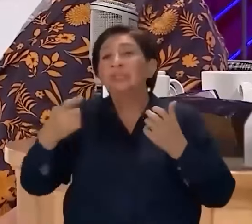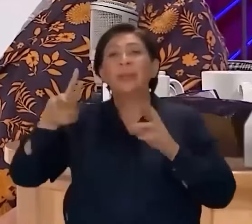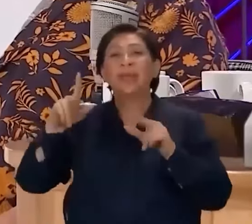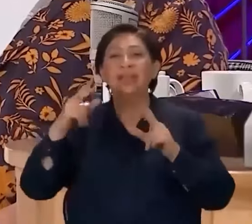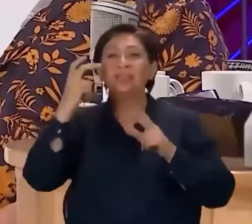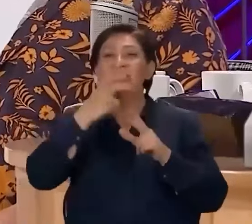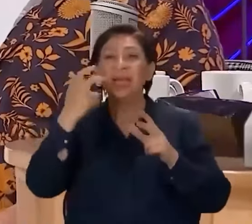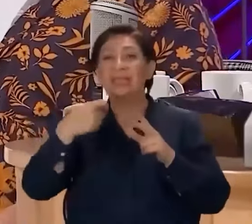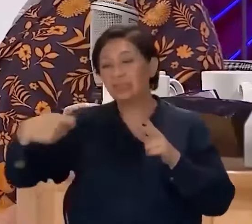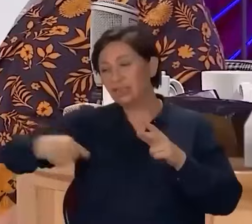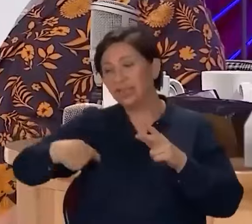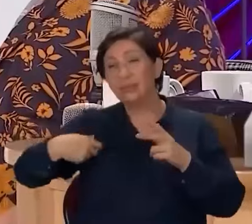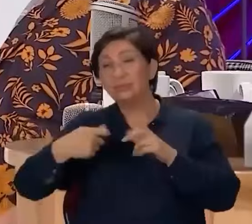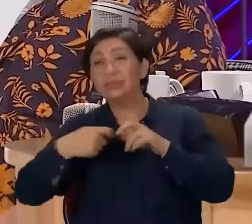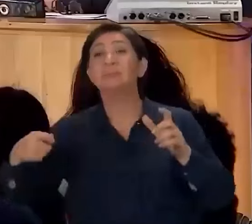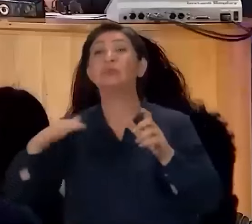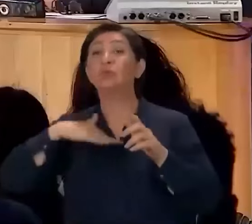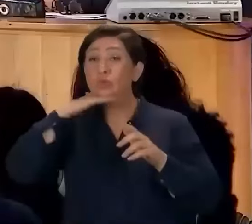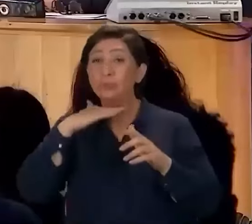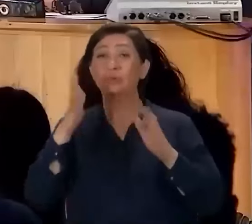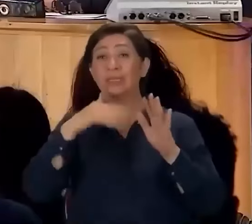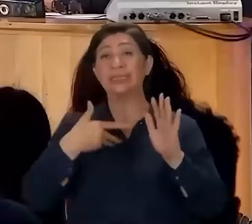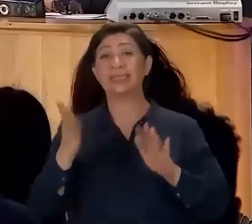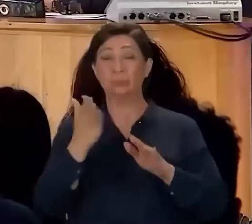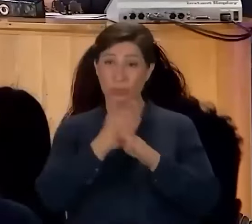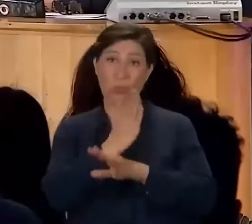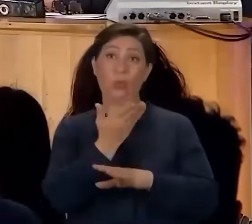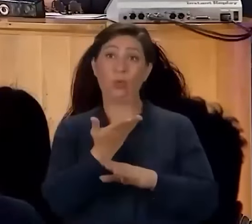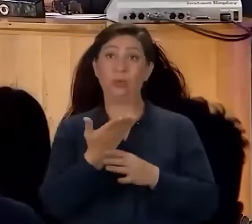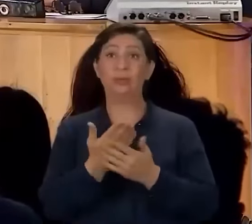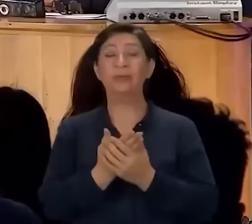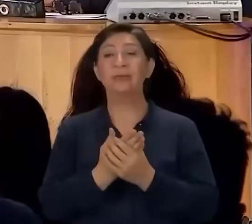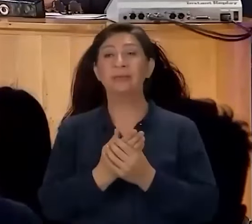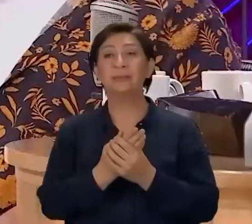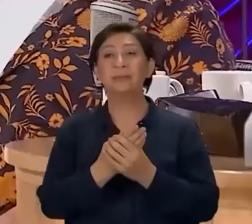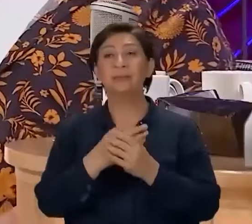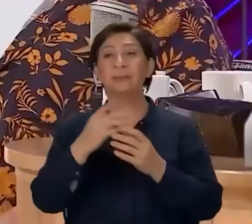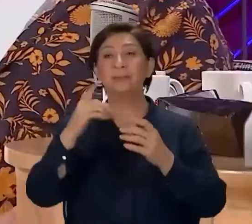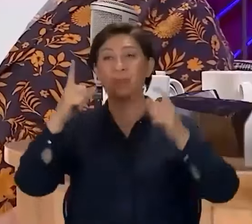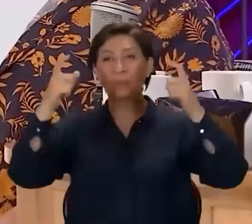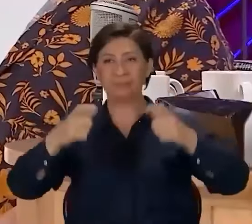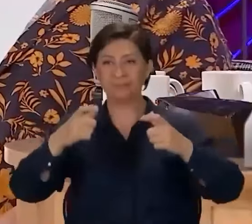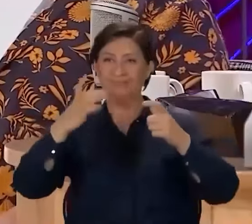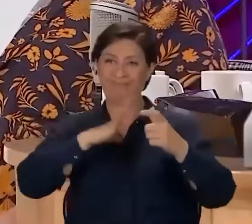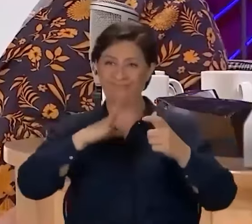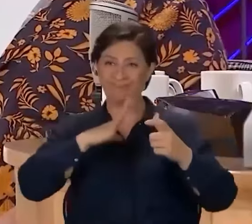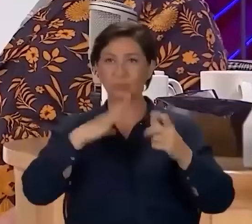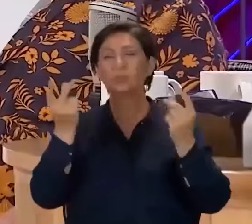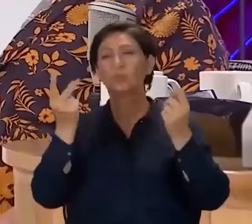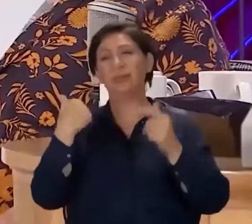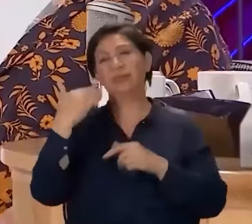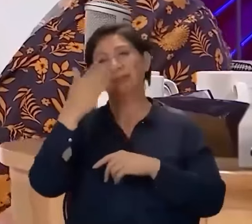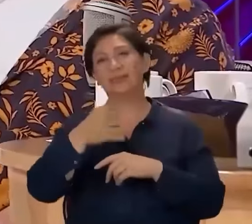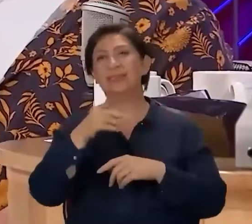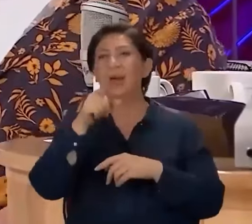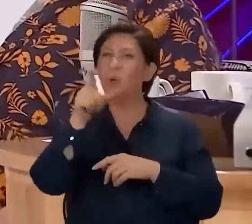o anda. Çekmeyin beni şarjdan. %100 doluyum, öyle alın yalama. Evet doğru. Mesela bölge var. Şehir ismi vermeyeceğim. Düğüne gidiyorum.